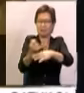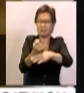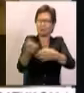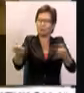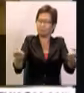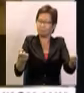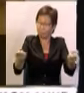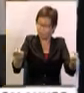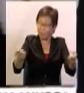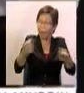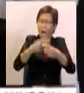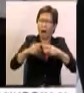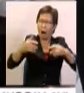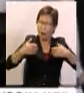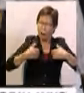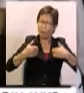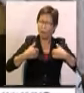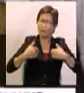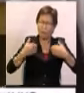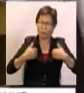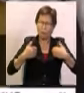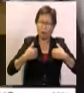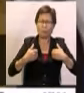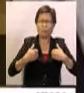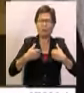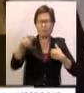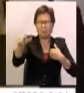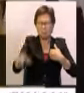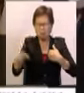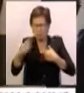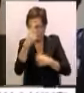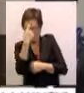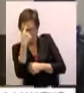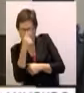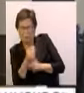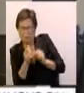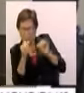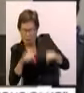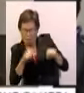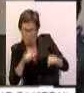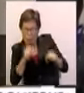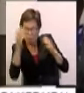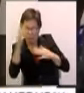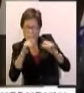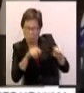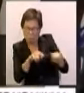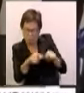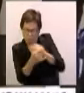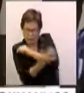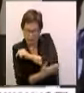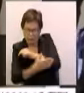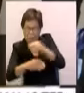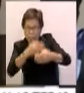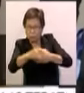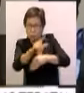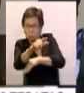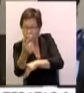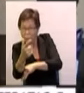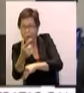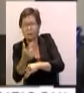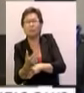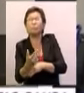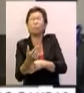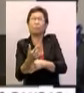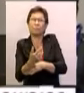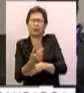perindustrian. Meskipun terdapat pelbagai pihak yang meragui kemampuan negara untuk bersaing dengan negara-negara maju lain yang telah